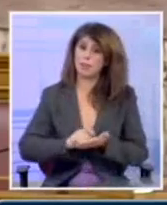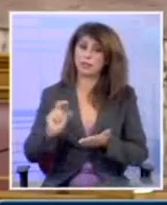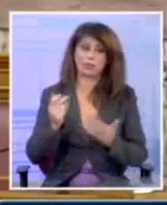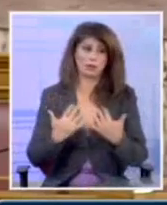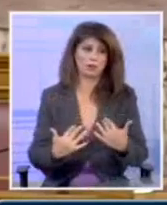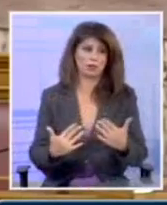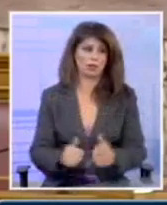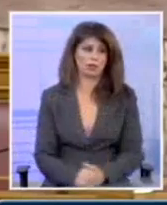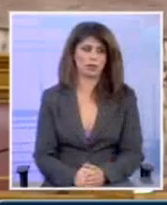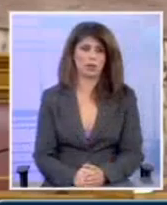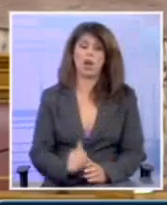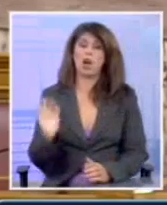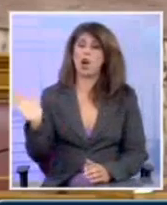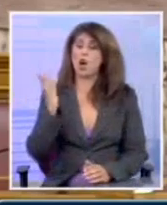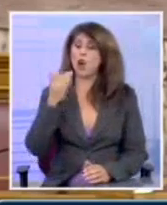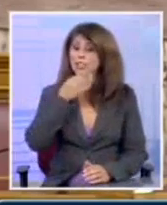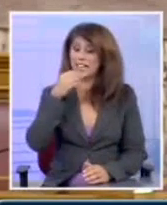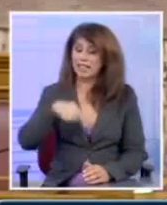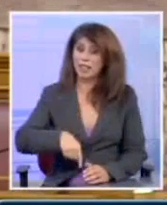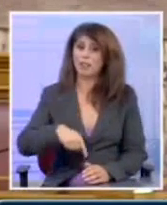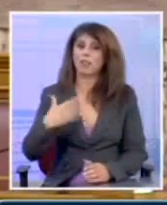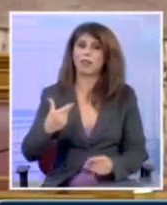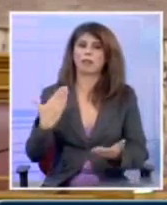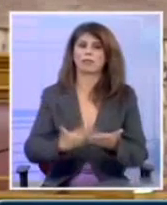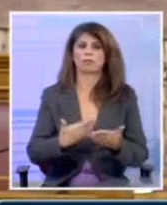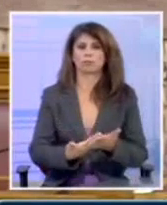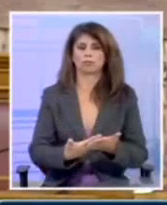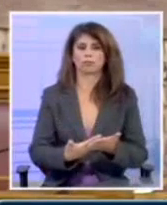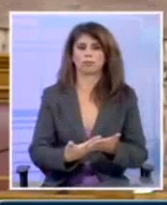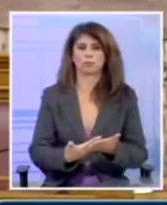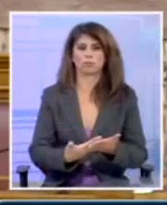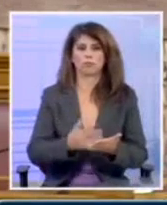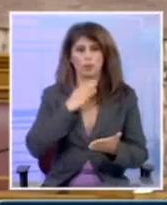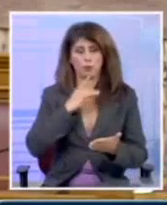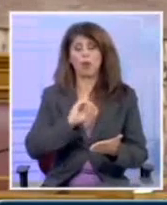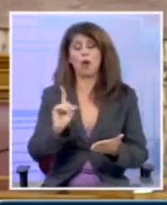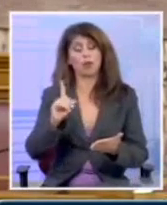Βουλής. Ό,τι λέγεται εδώ θα είναι στοιχειοθετημένο. Λοιπόν, αν το